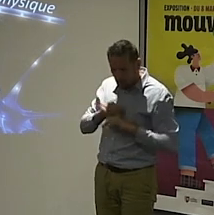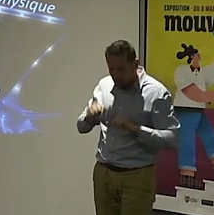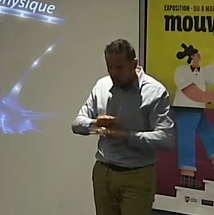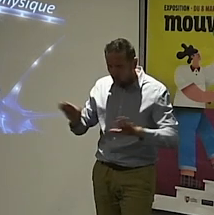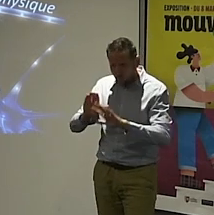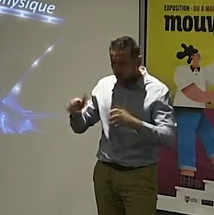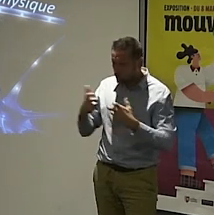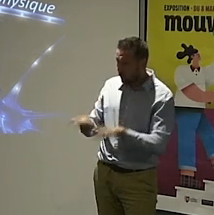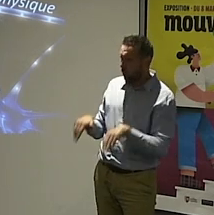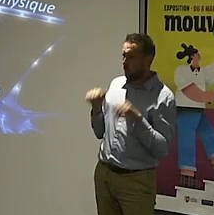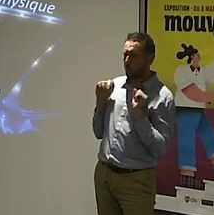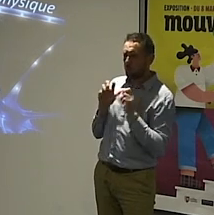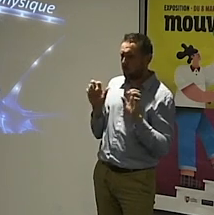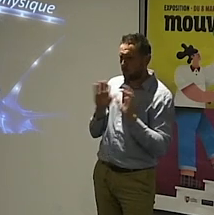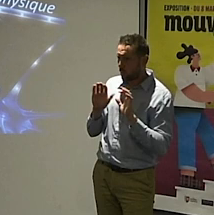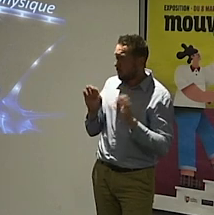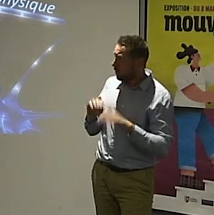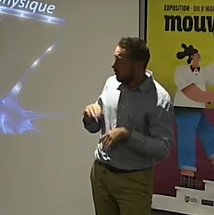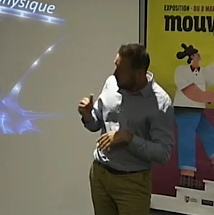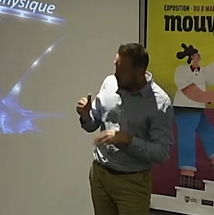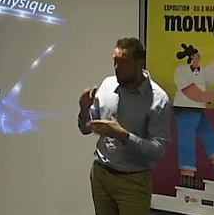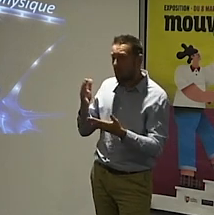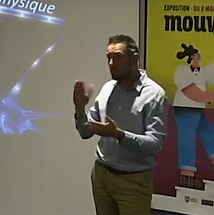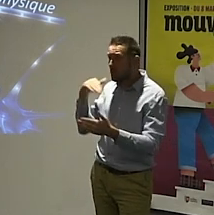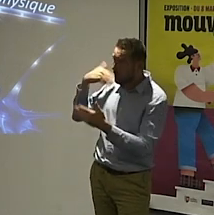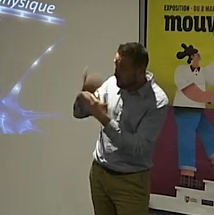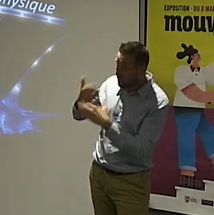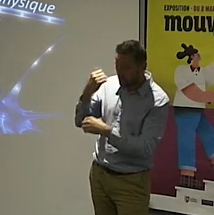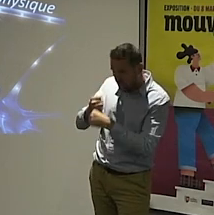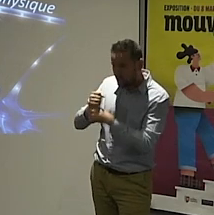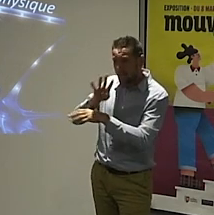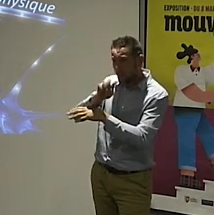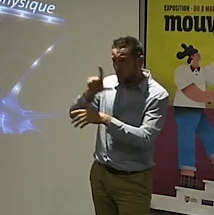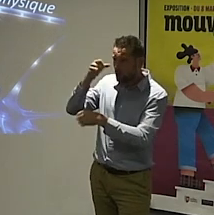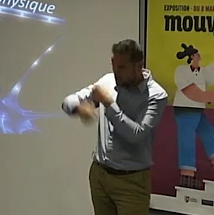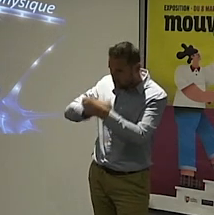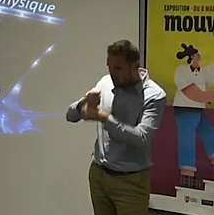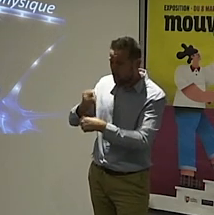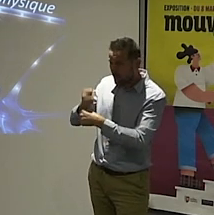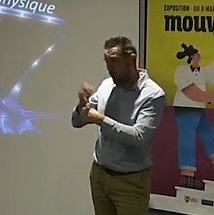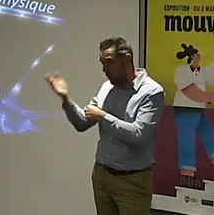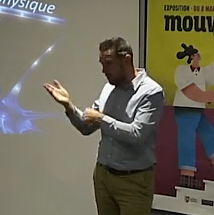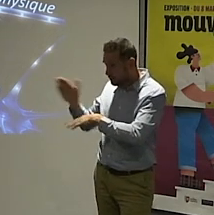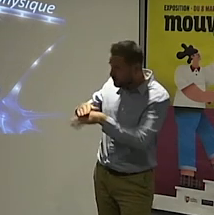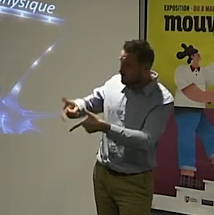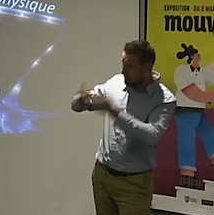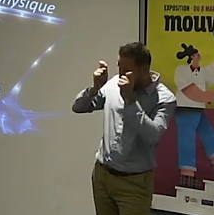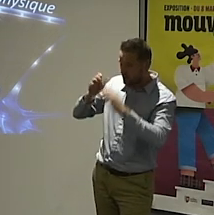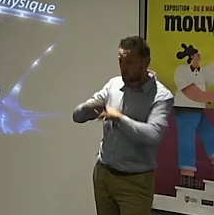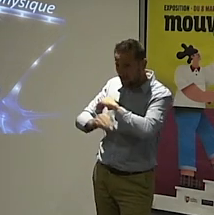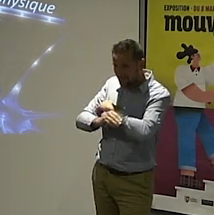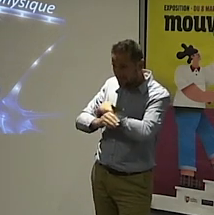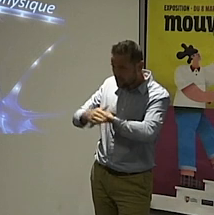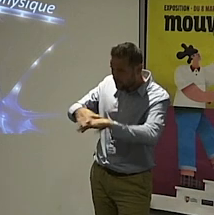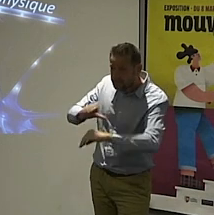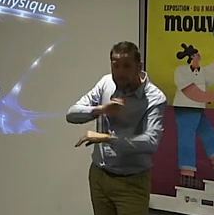gna. C'était quand même mon premier travail pendant 42 ans. Donc on va essayer. On a essayé, ça a marché.